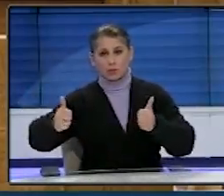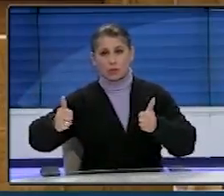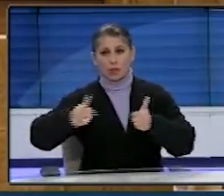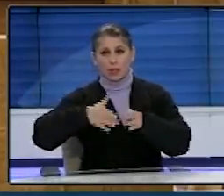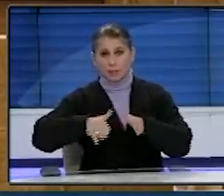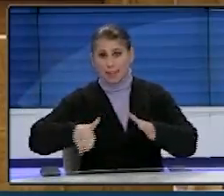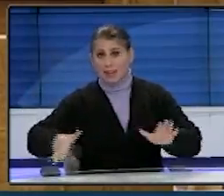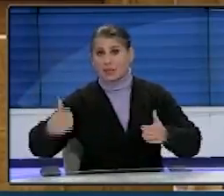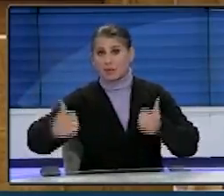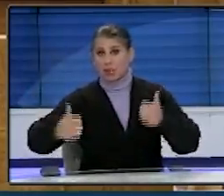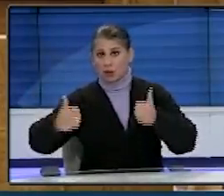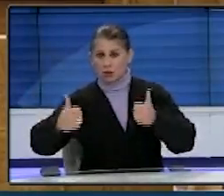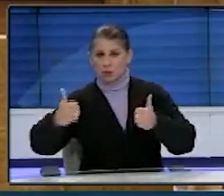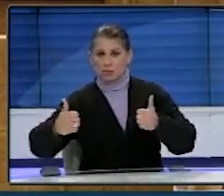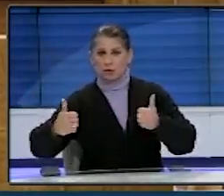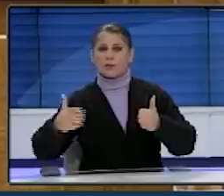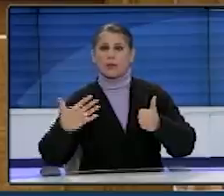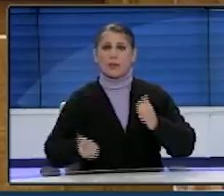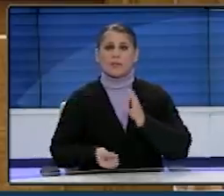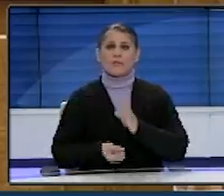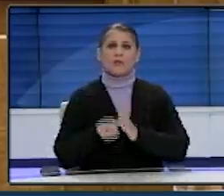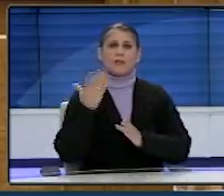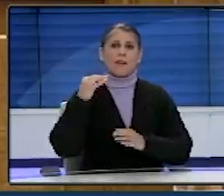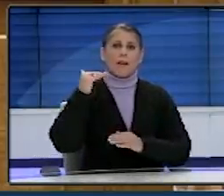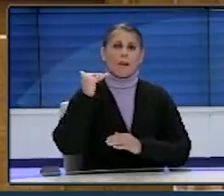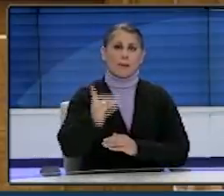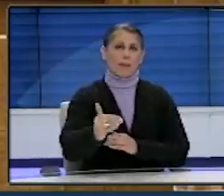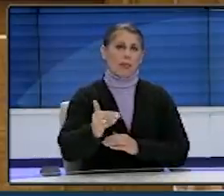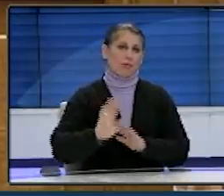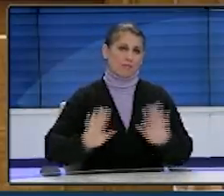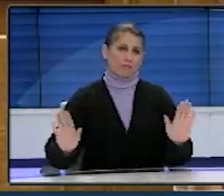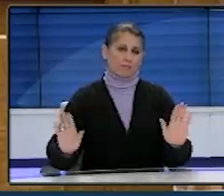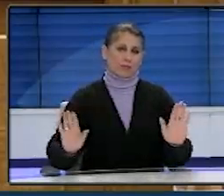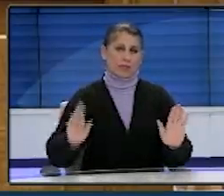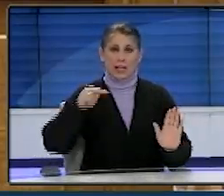ο ιμπεριαλιστικός ανταγωνισμός, εισέρχεται σε νέα φάση. Το ΝΑΤΟ